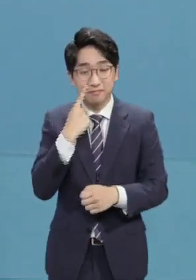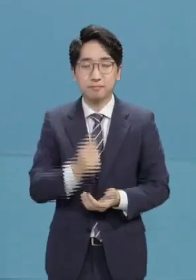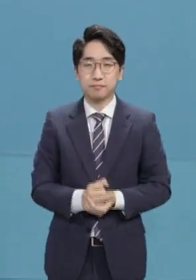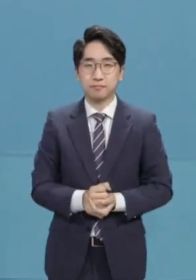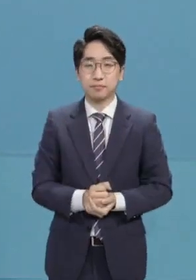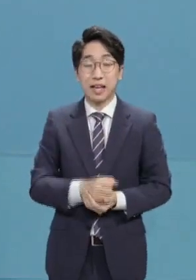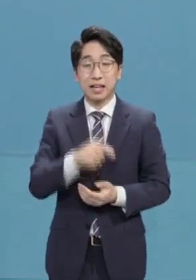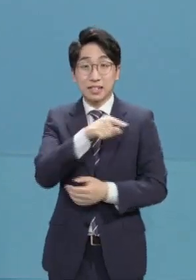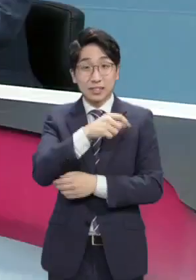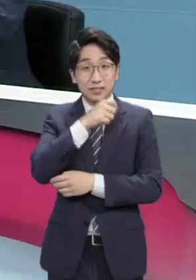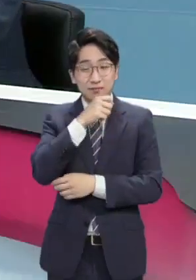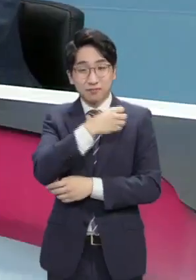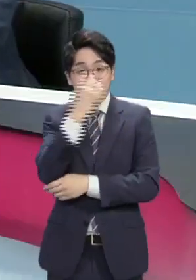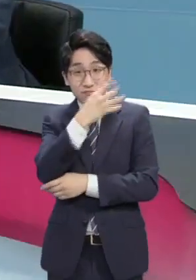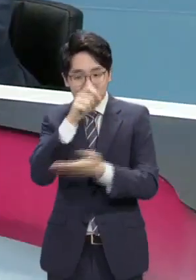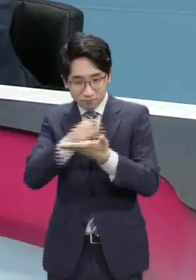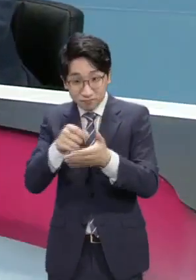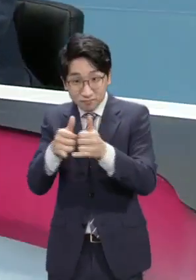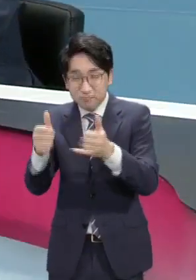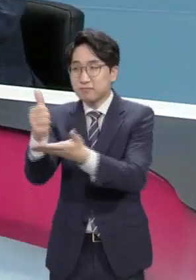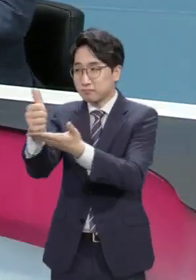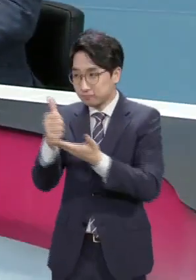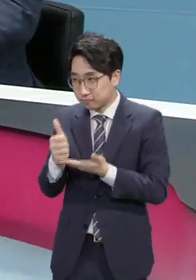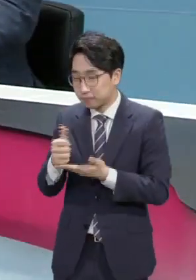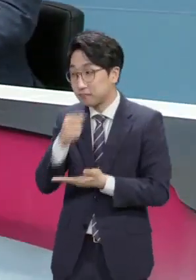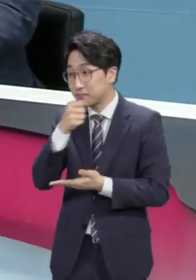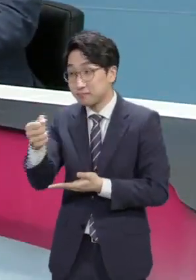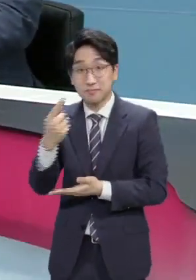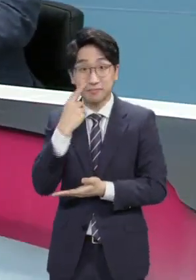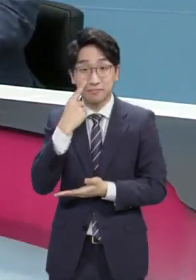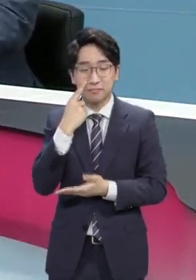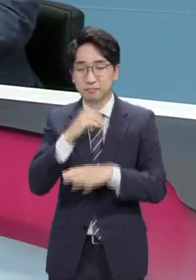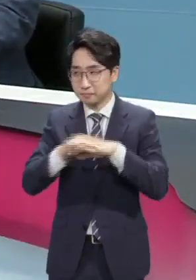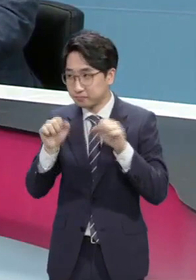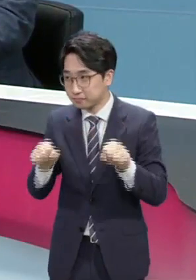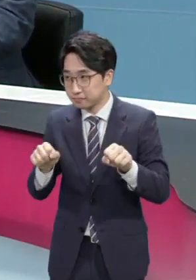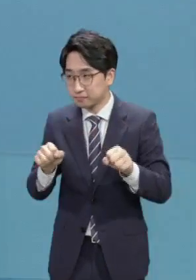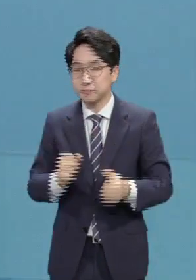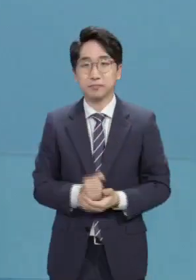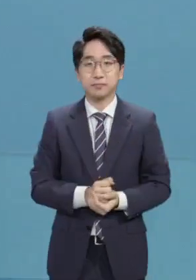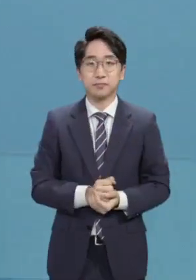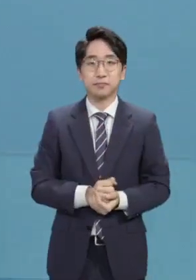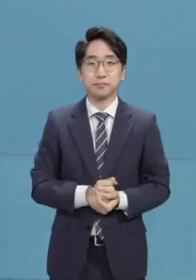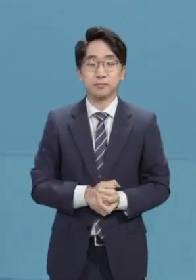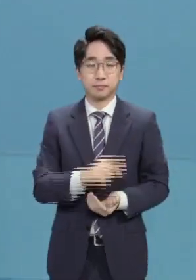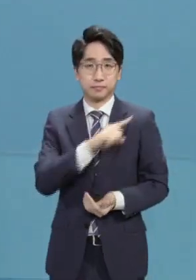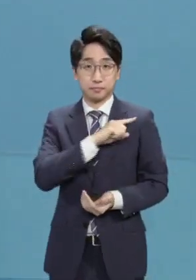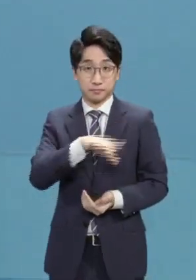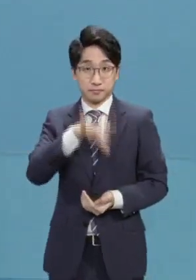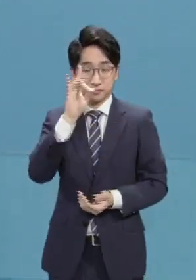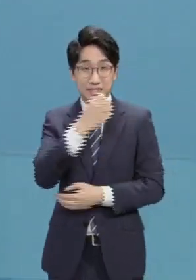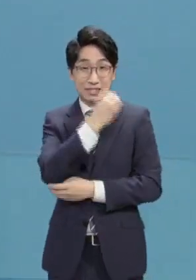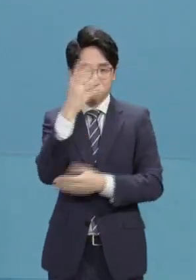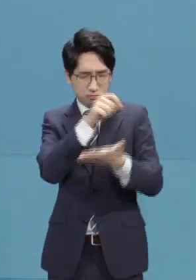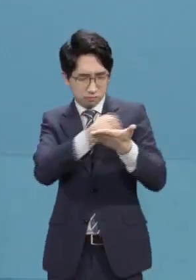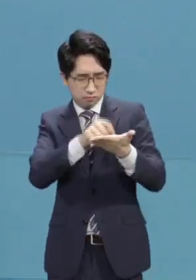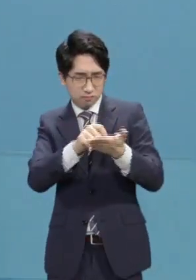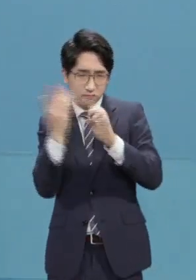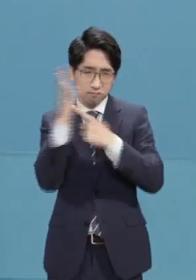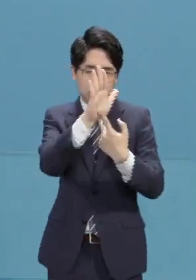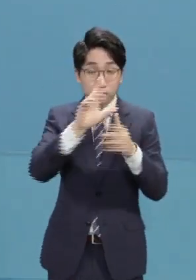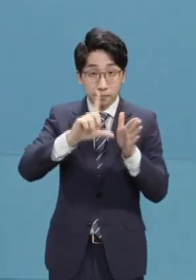기자 스튜디오 나겠습니다 아니었습니까 4 야시 까 일단 우선 이거부터 좀 살펴보도록 하죠 그 전에 이제 기사로 썼을 때는 내내